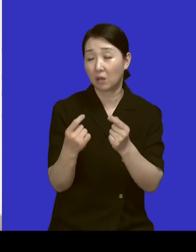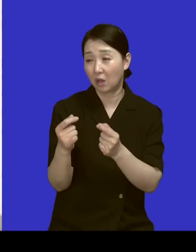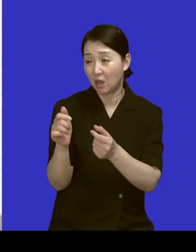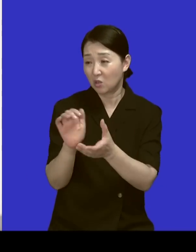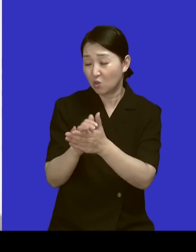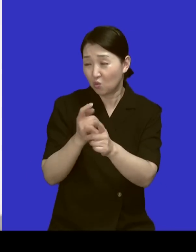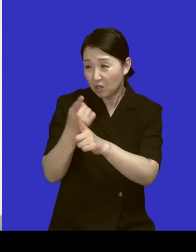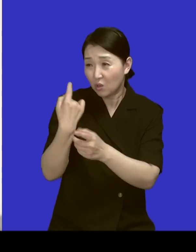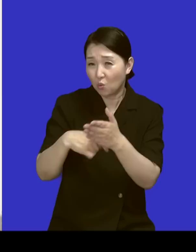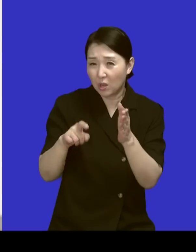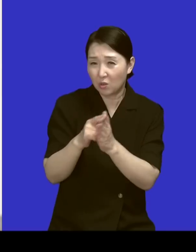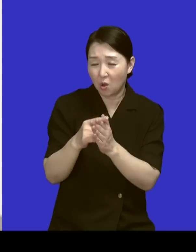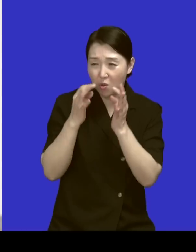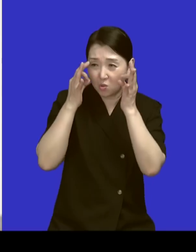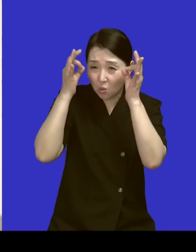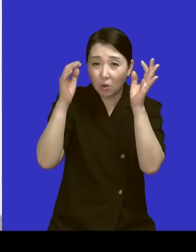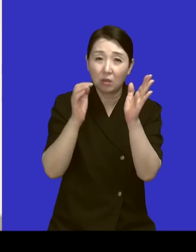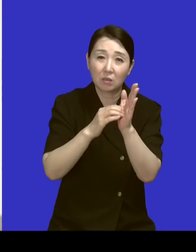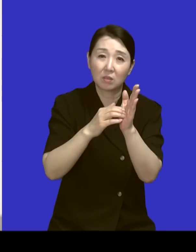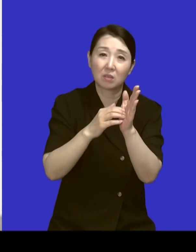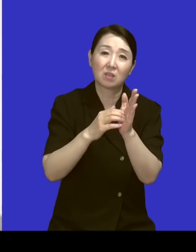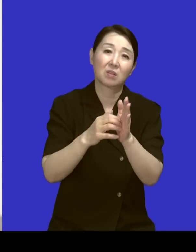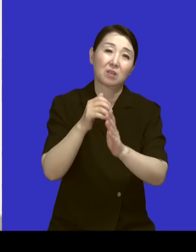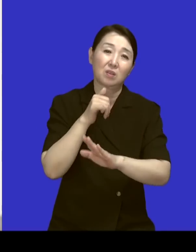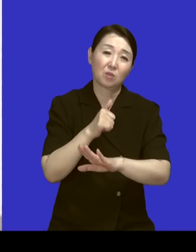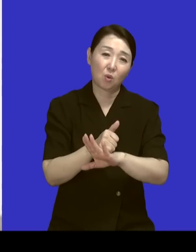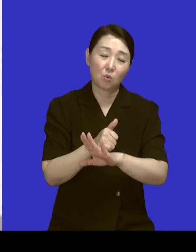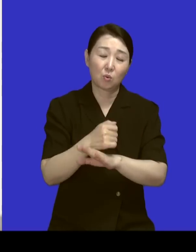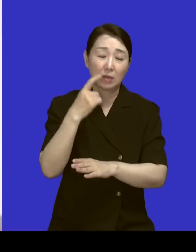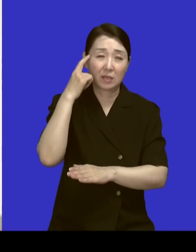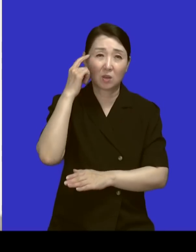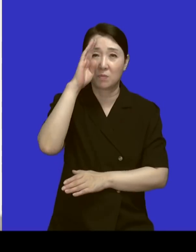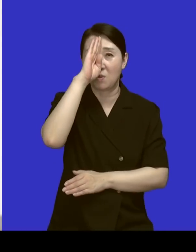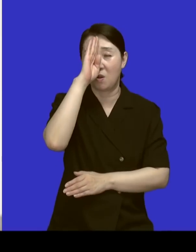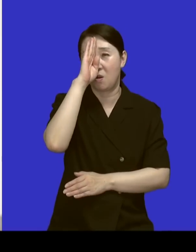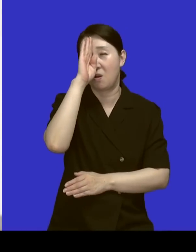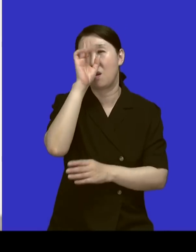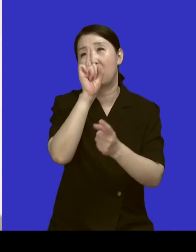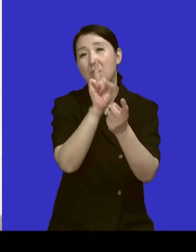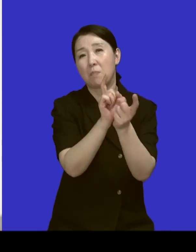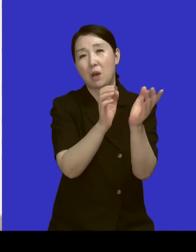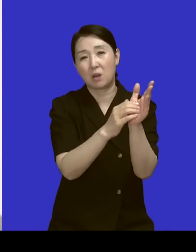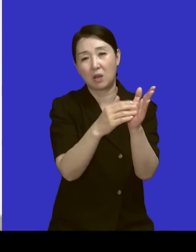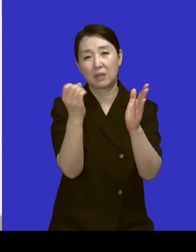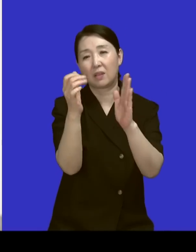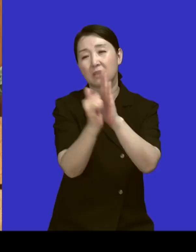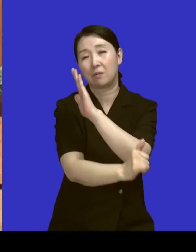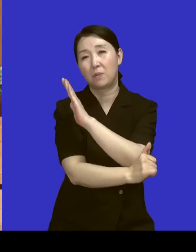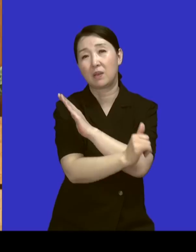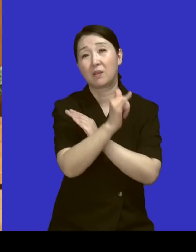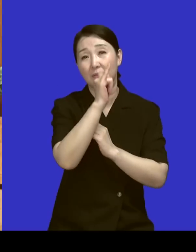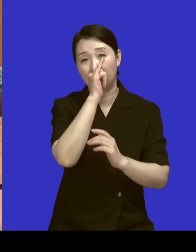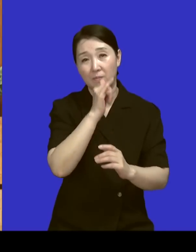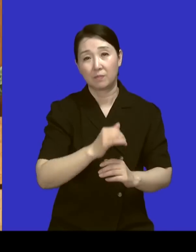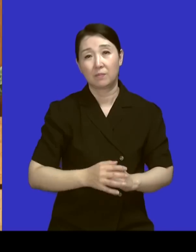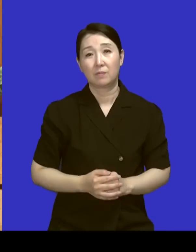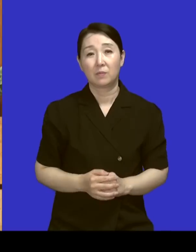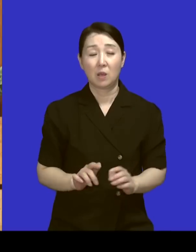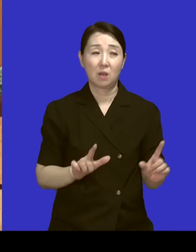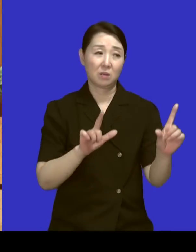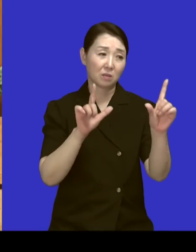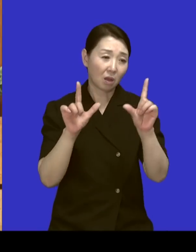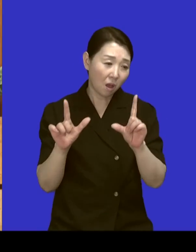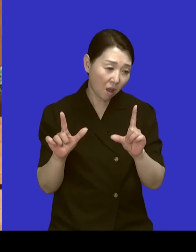위해서 그렇게 열심히 노력을 했는데 결국 정신병만 얻었고 또다시 패배하고 만 거죠. 삶이